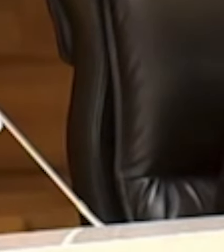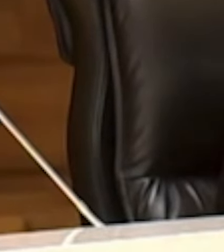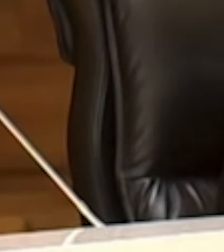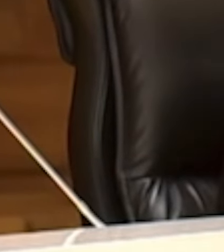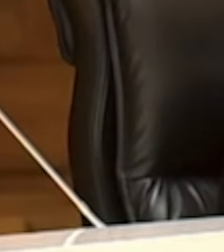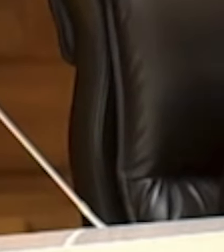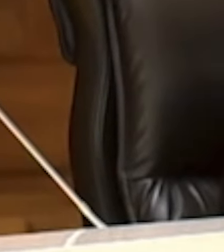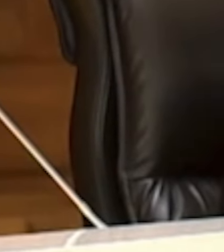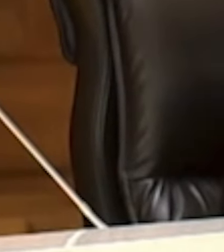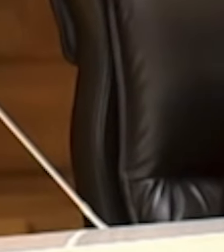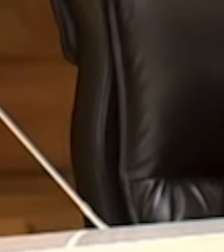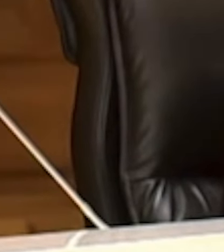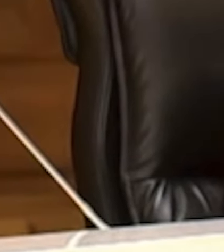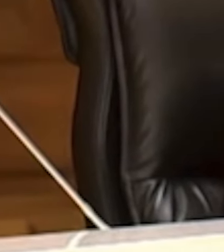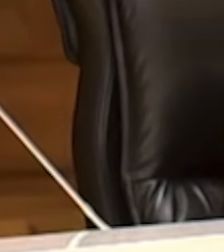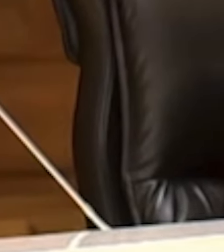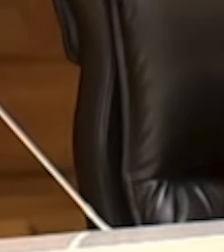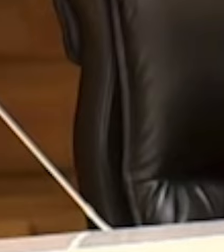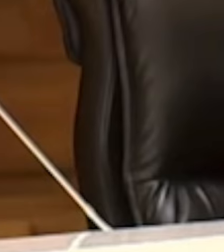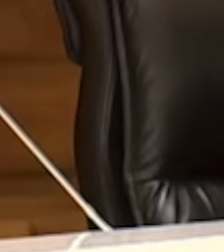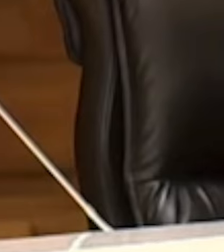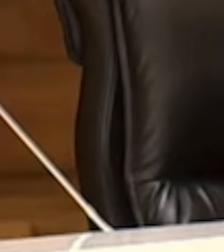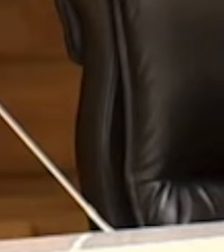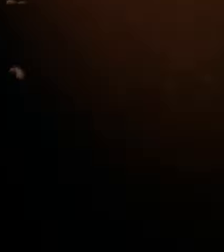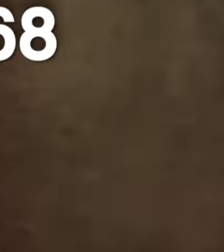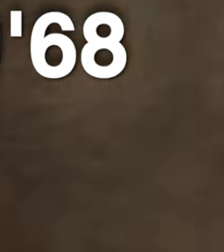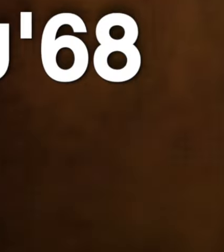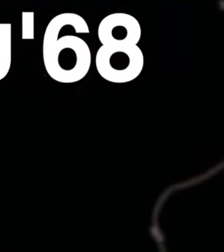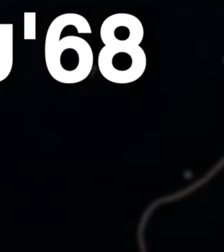ไรหนี้ของประชาชนก็เป็นเช่นนั้น